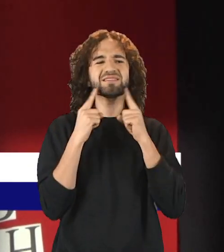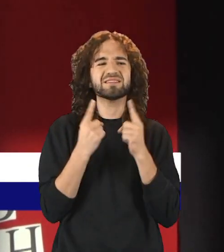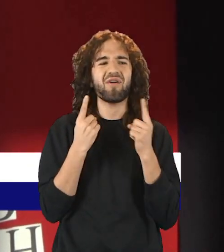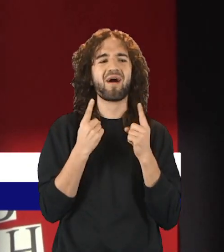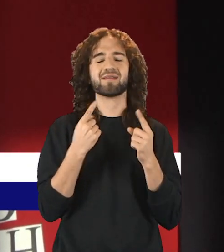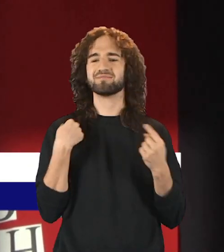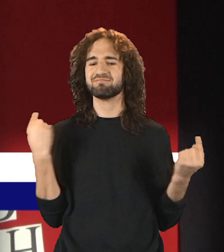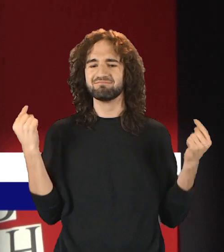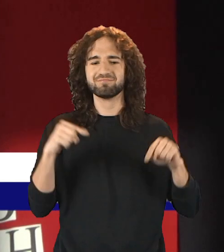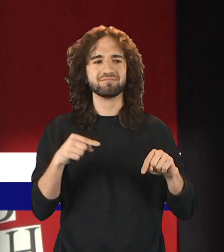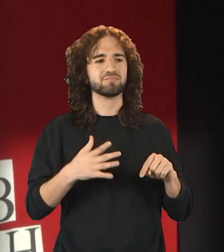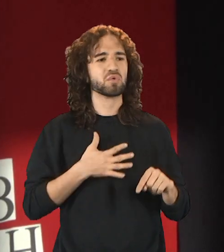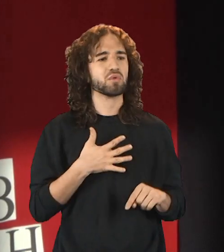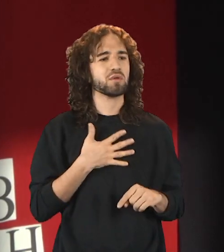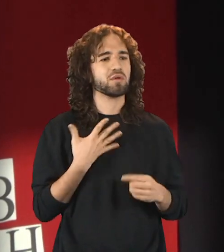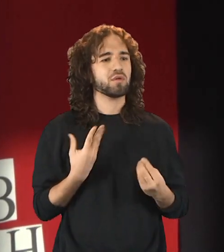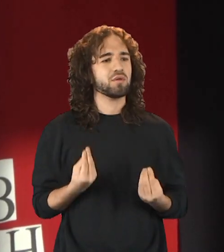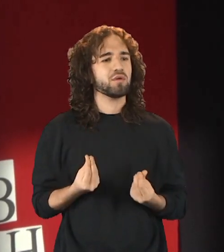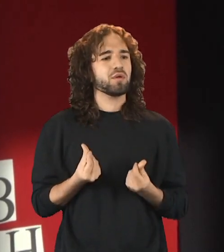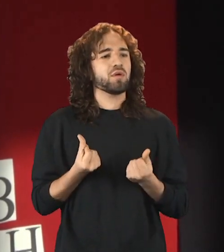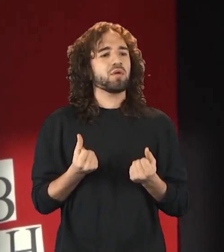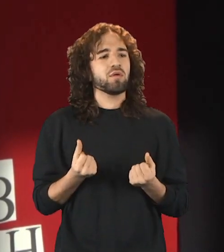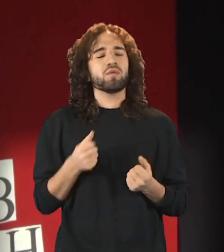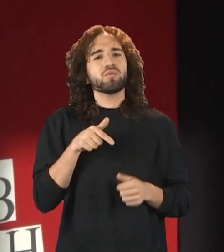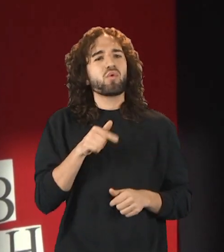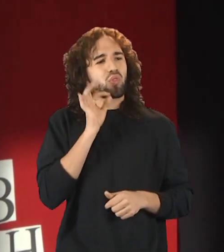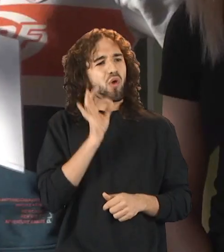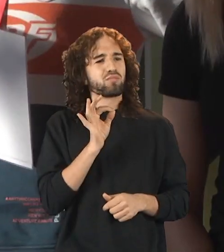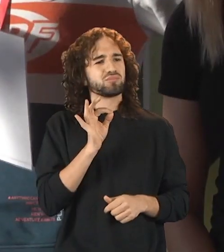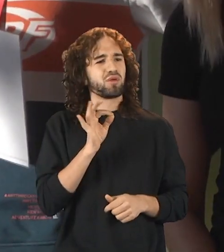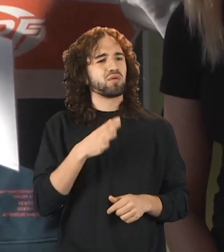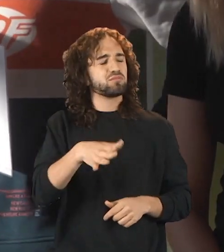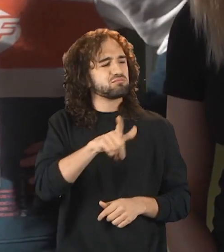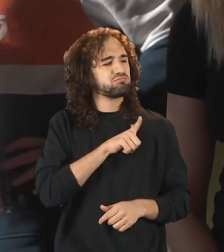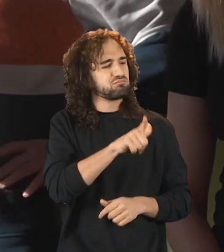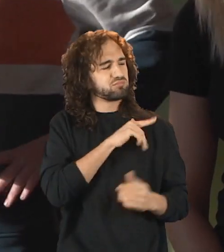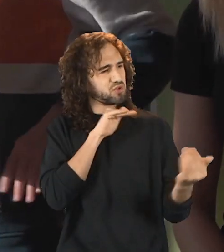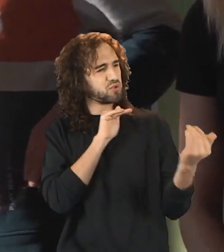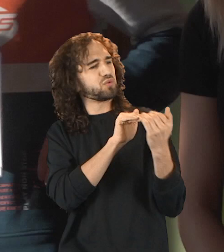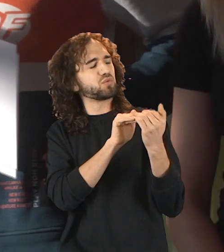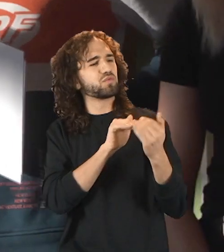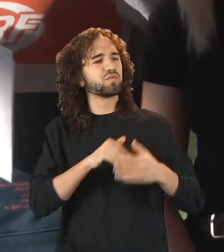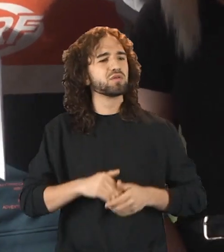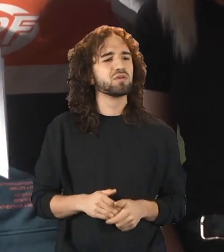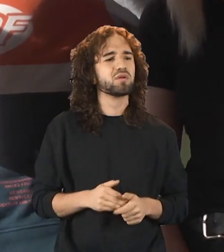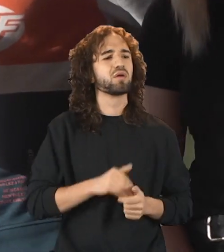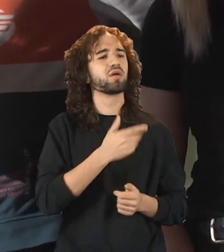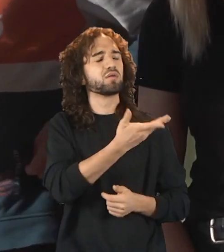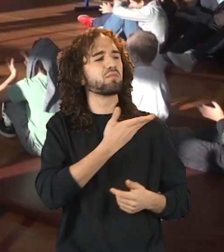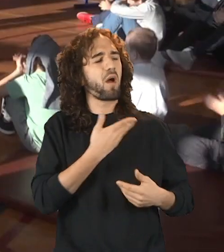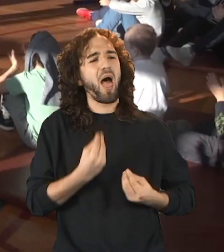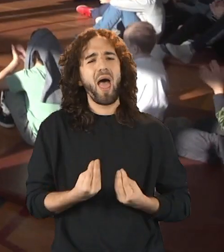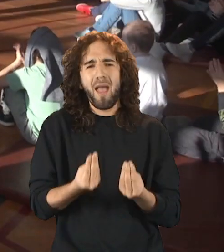sytuacja, w której jak przychodzimy do tej jednostki, to po prostu czujemy się dobrze. To jest świat empatii, świat